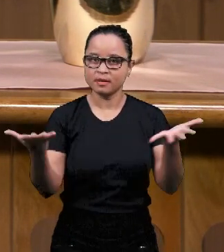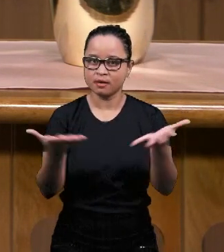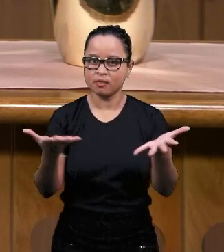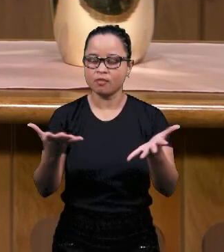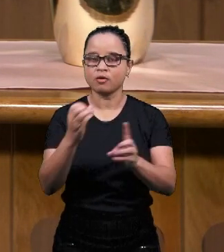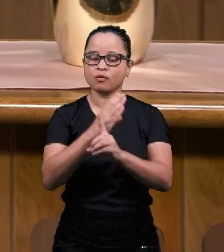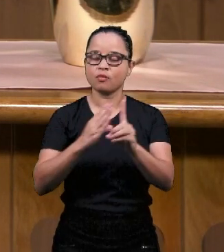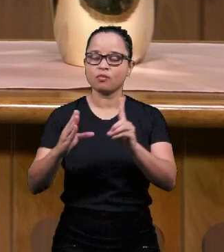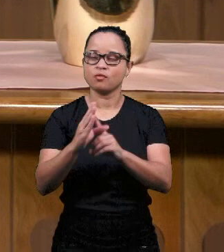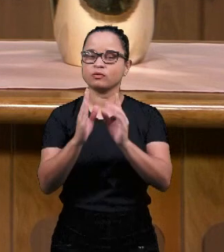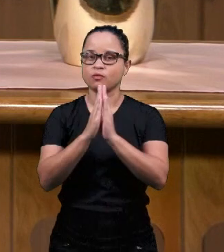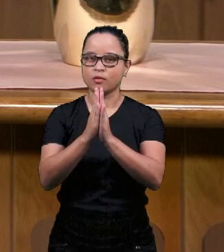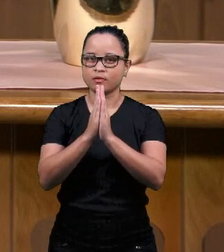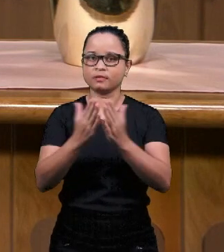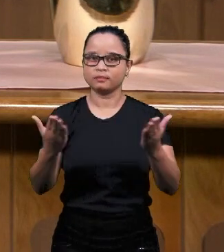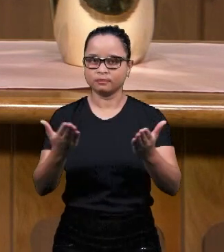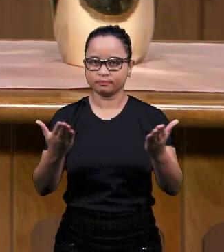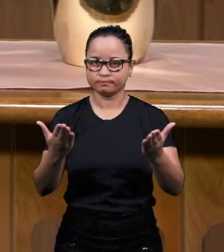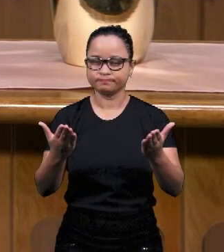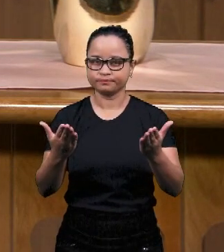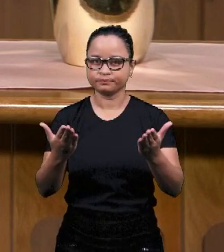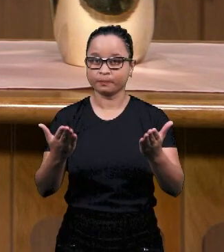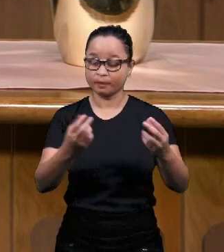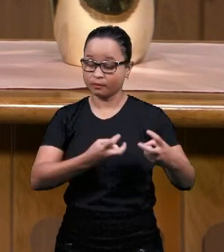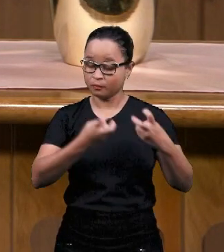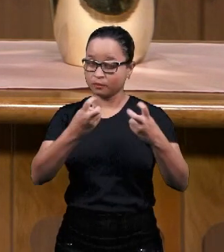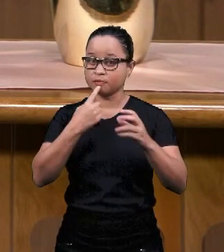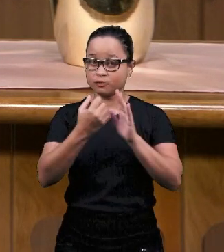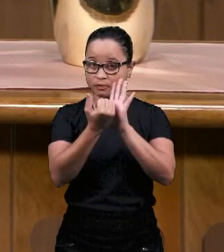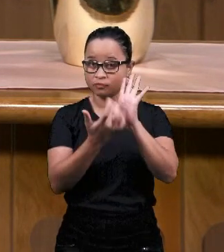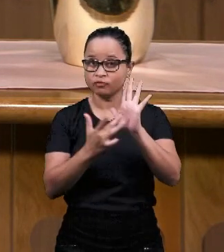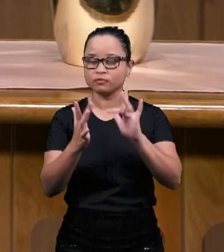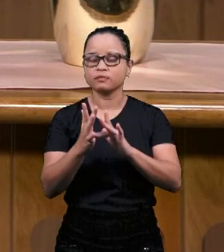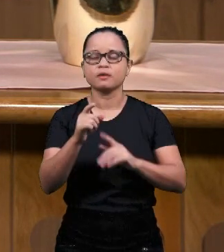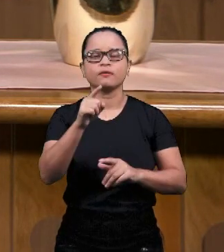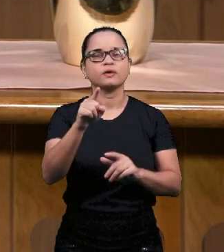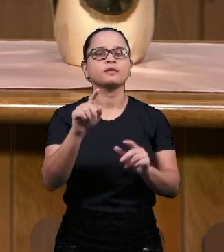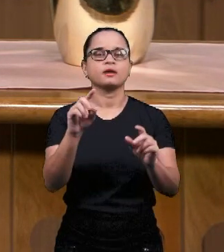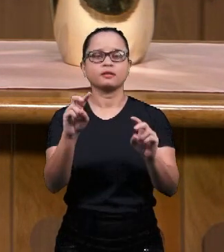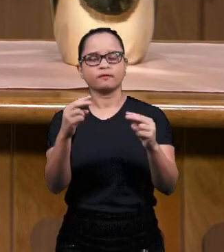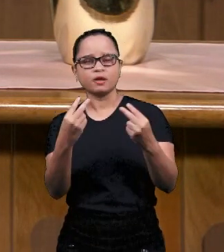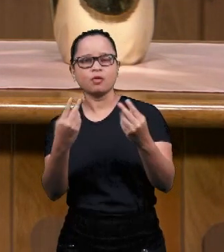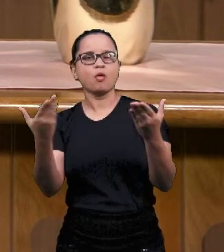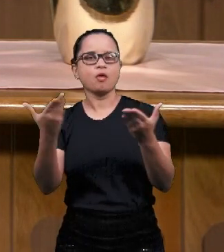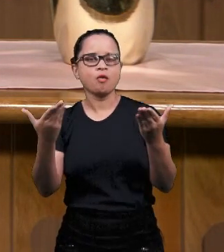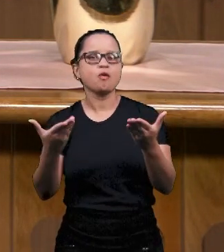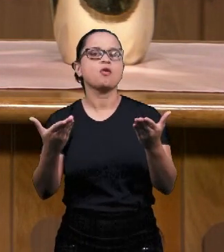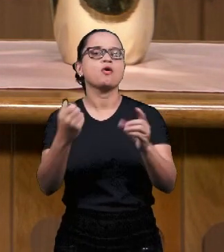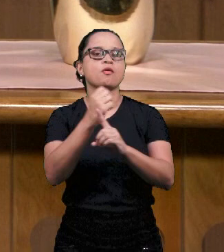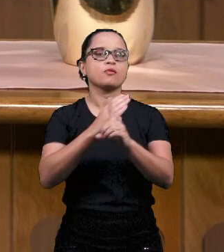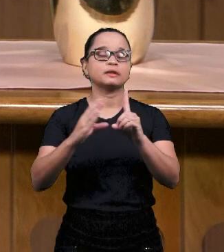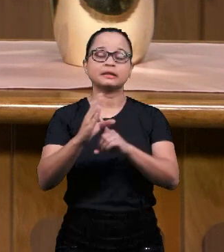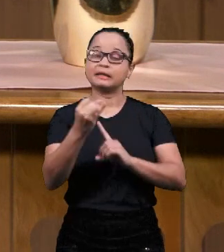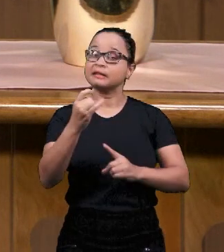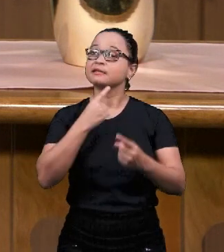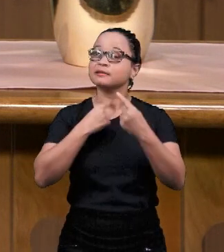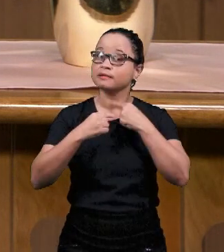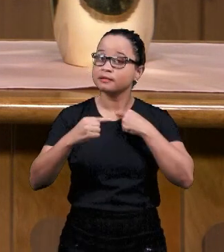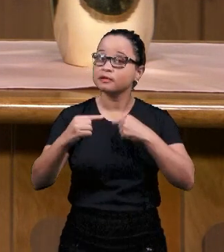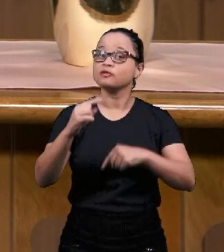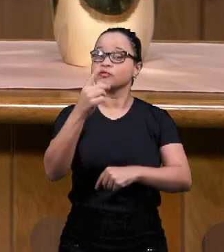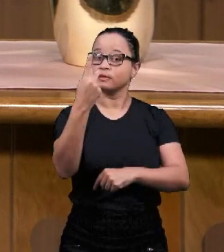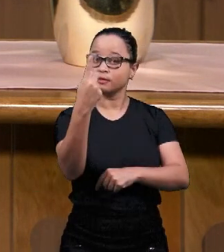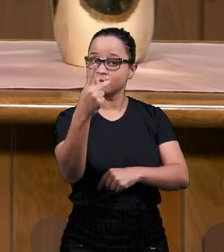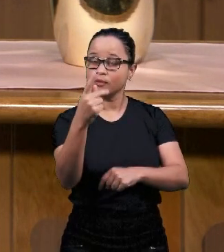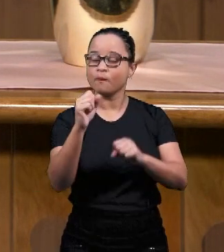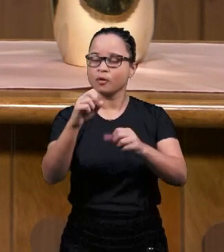И мы начнем с молитвы, воззвания. Вы все, кто участвуете, если вы желаете, мы